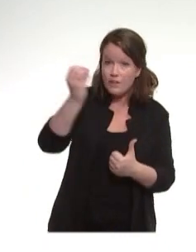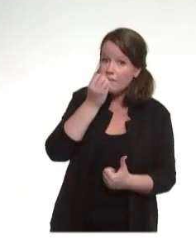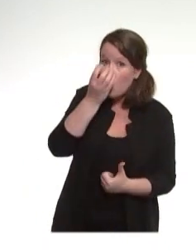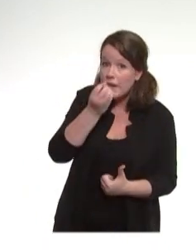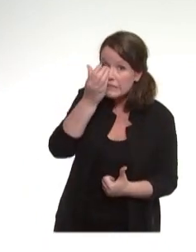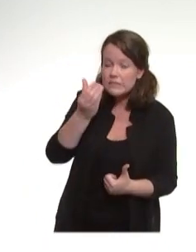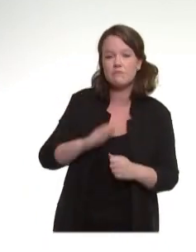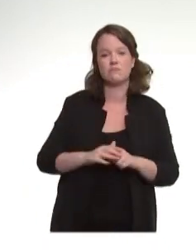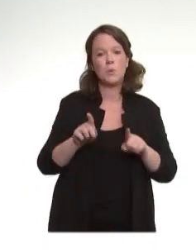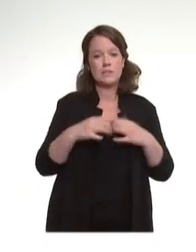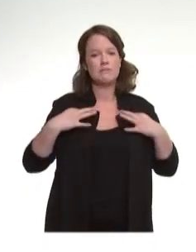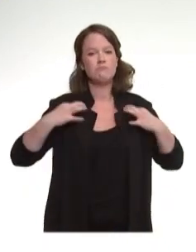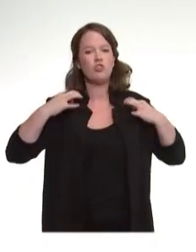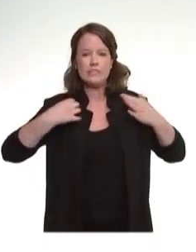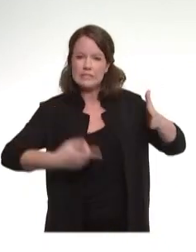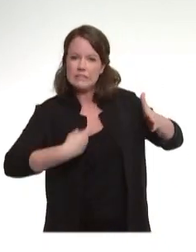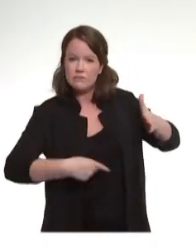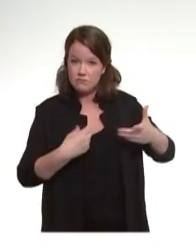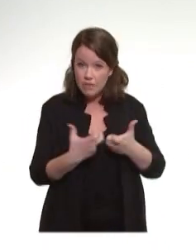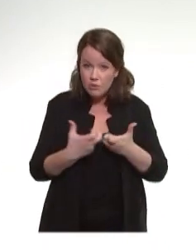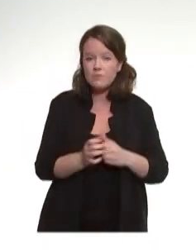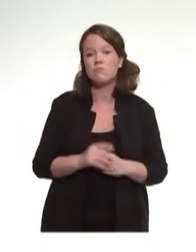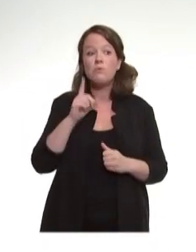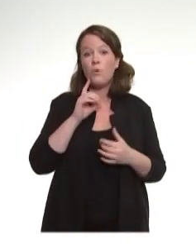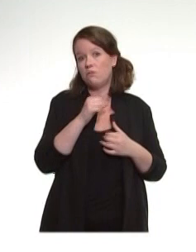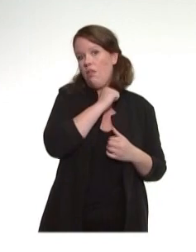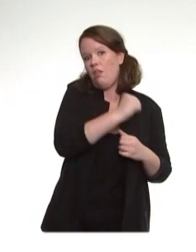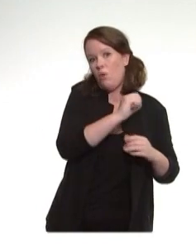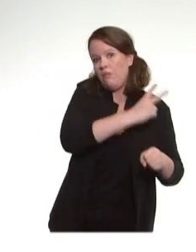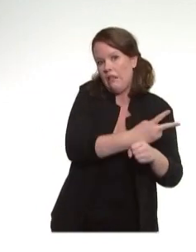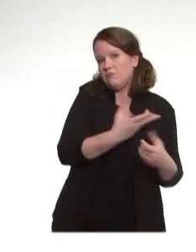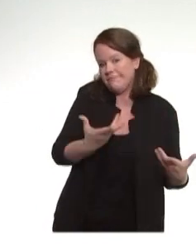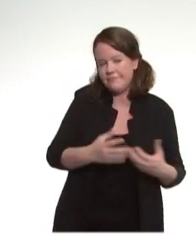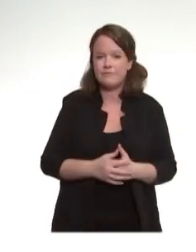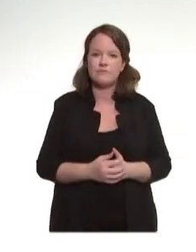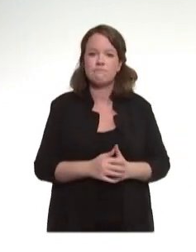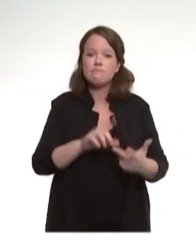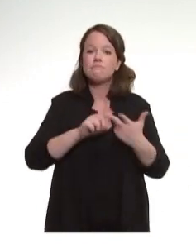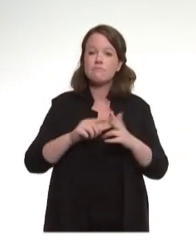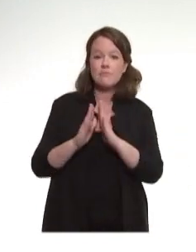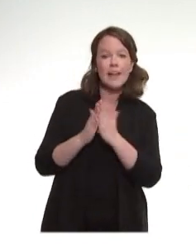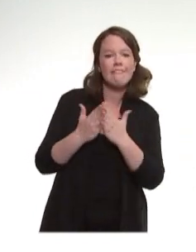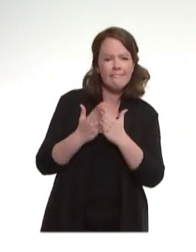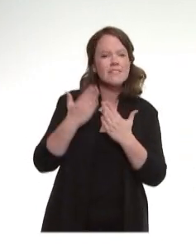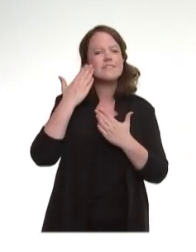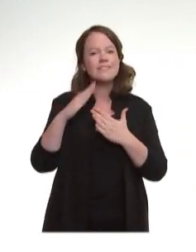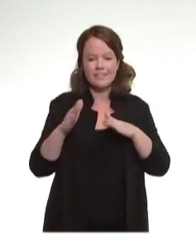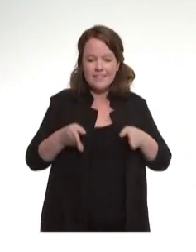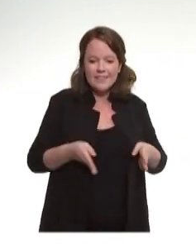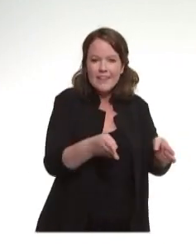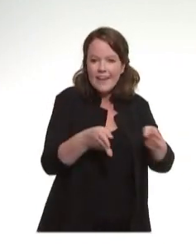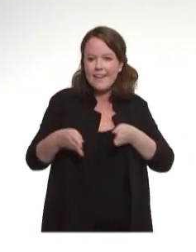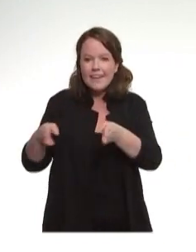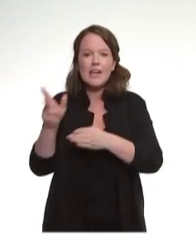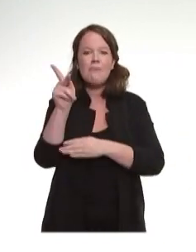blanchisserie qui dépendent très directement de l'hôtellerie et de la restauration je pense aux bouquinistes des quêtes paris puisqu'il ya moins de touristes à